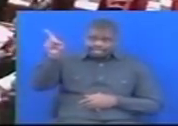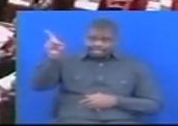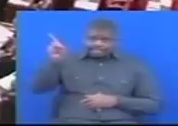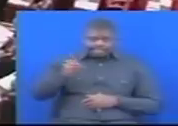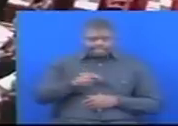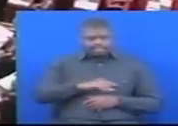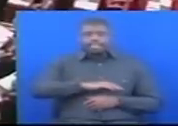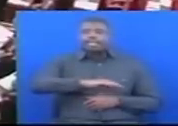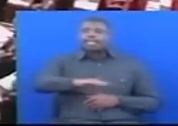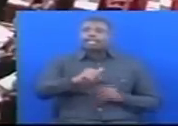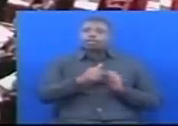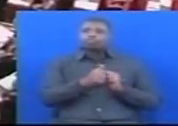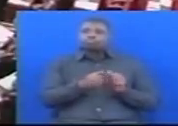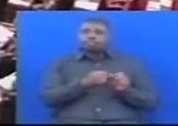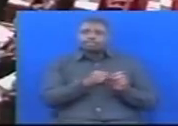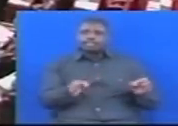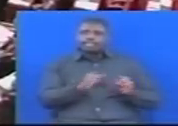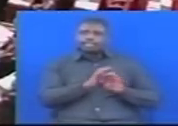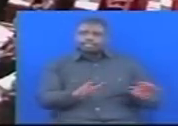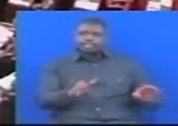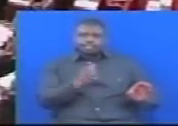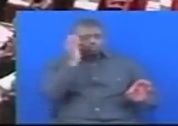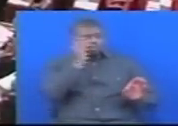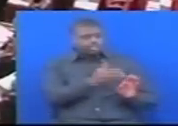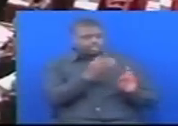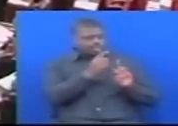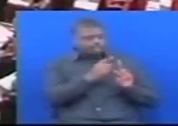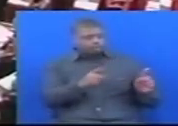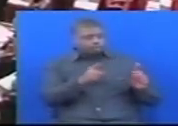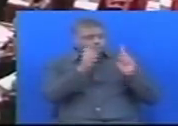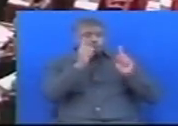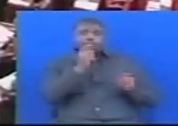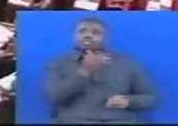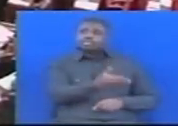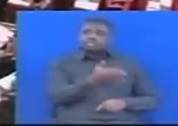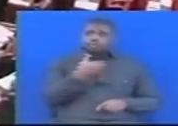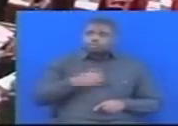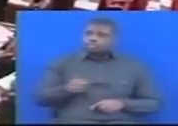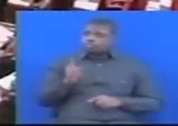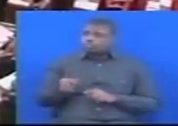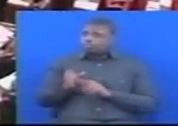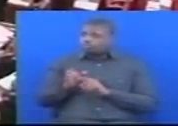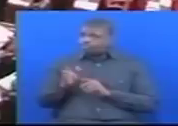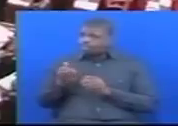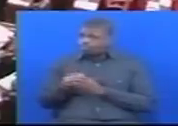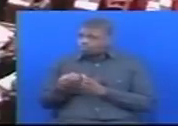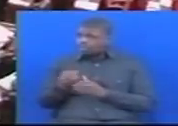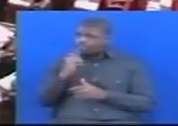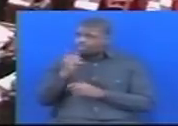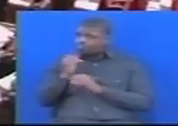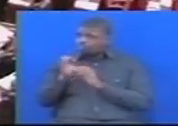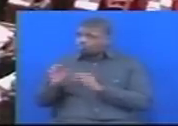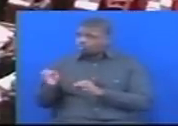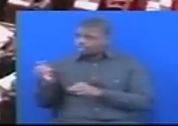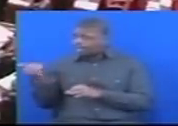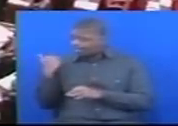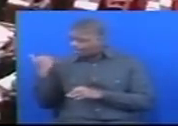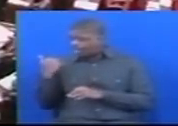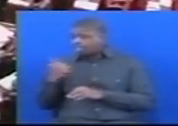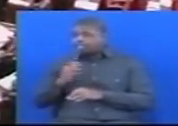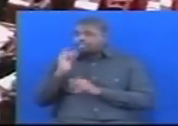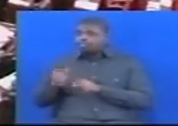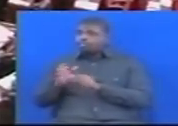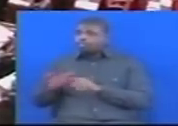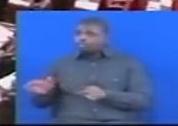10 kwenye kata ya Mbugani kwa ajili ya chuo hicho. Je, Mheshimiwa Waziri, sasa kwa pamoja na majibu mazuri aliyoniambia, serikali iko